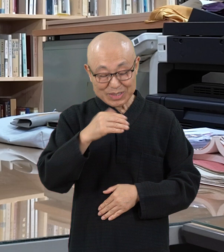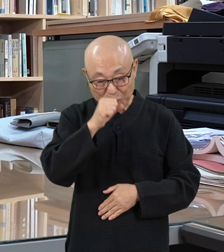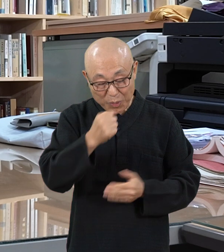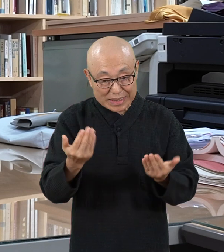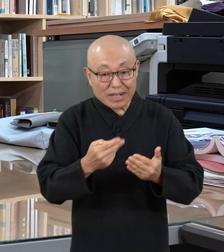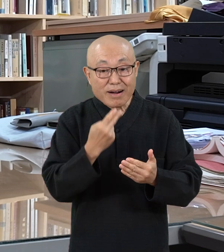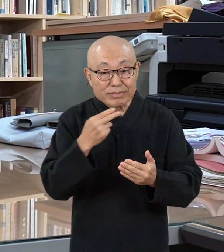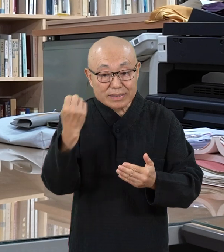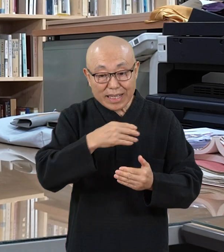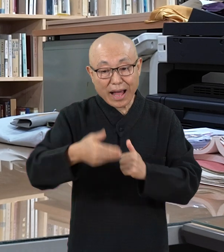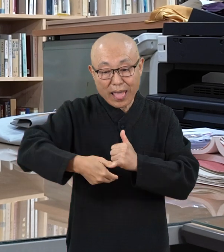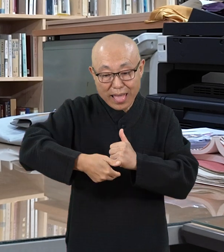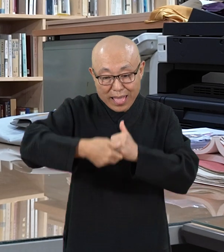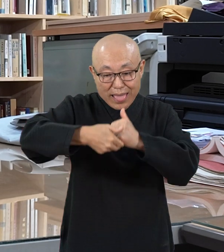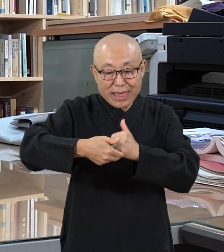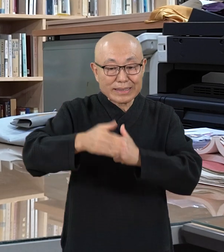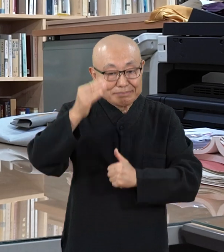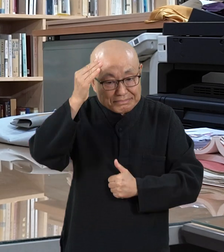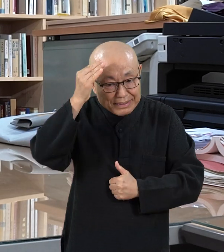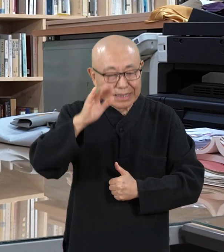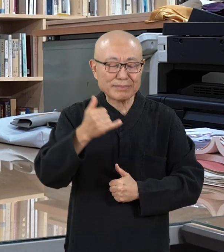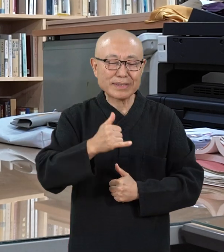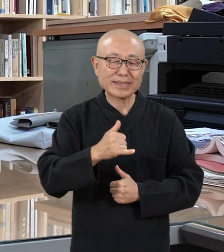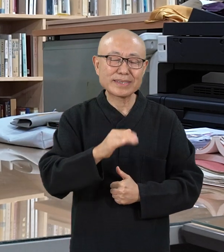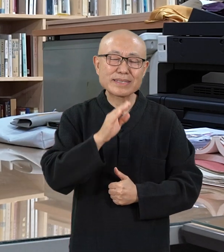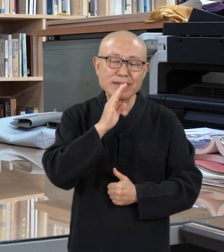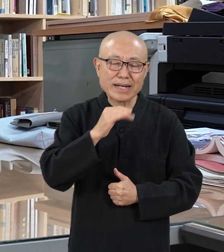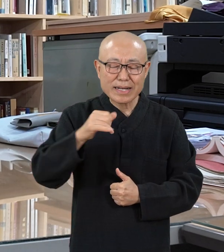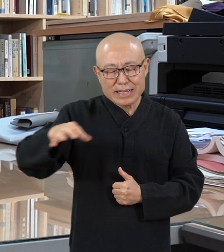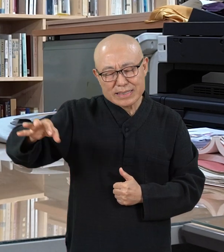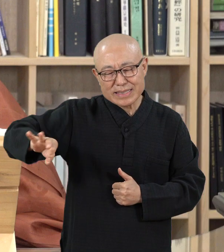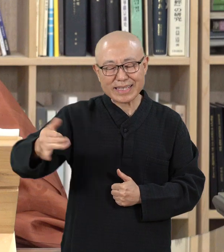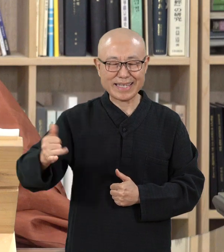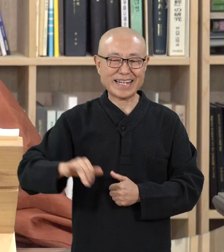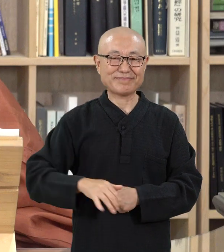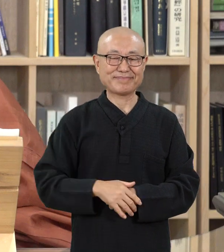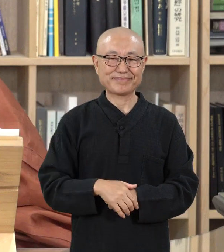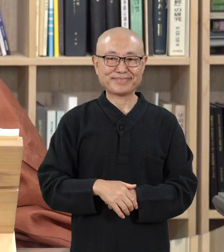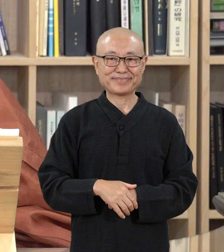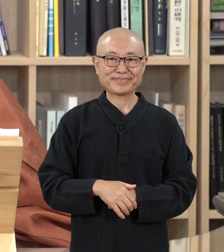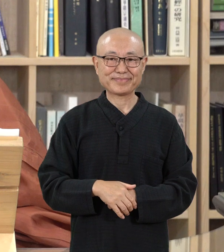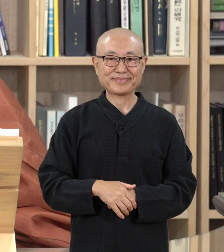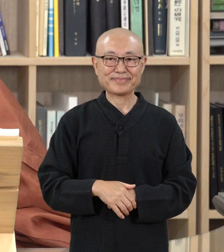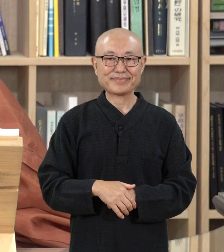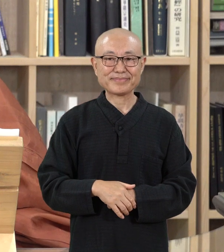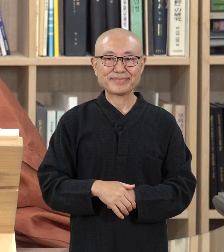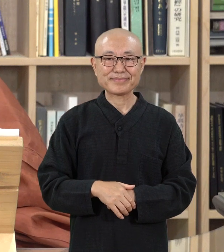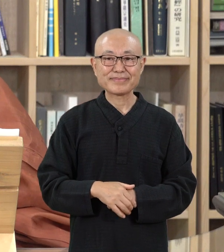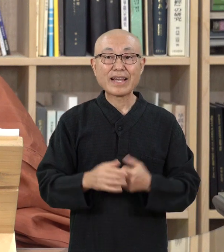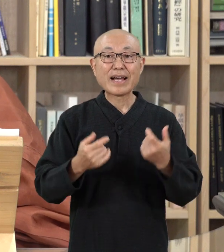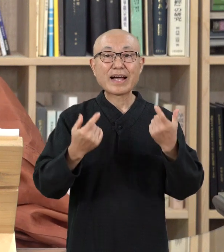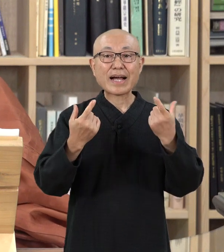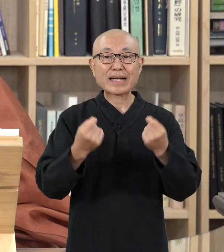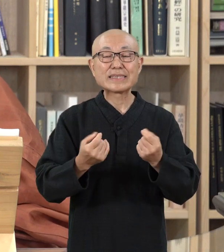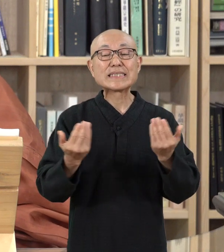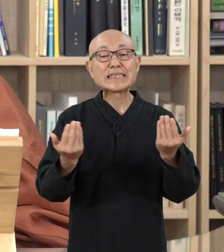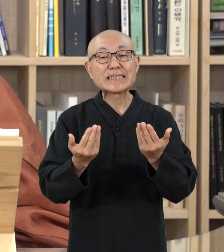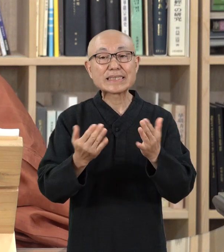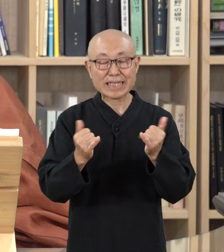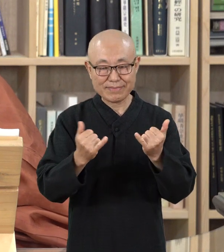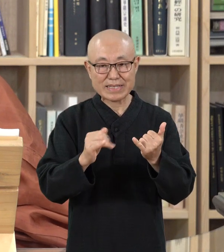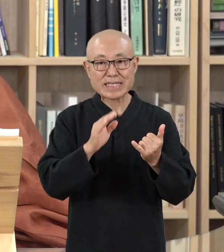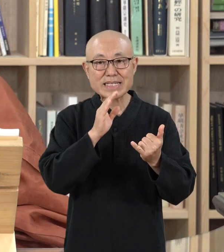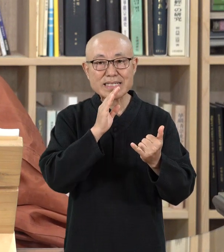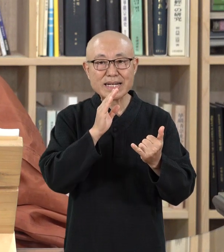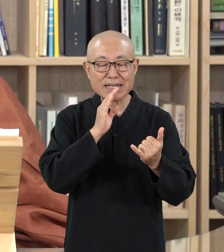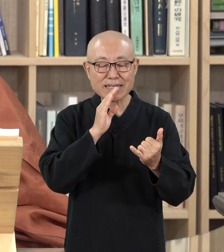하면 이것이야말로 아주 천박한 사람이다. 그리고 하는 사람이 이러한 일들을 하는 것이